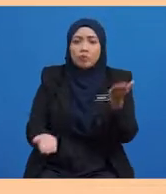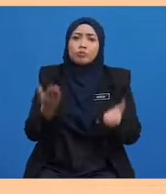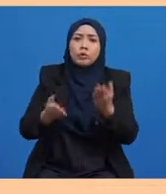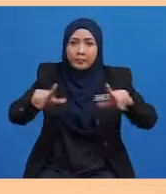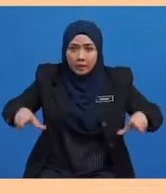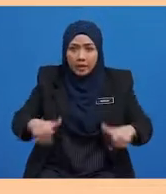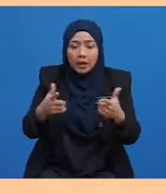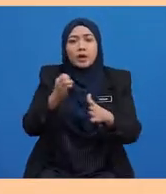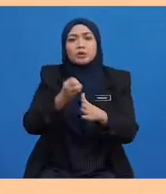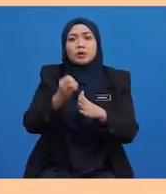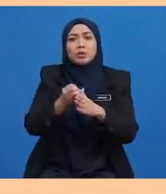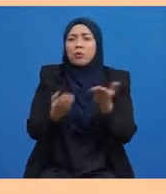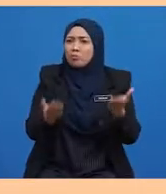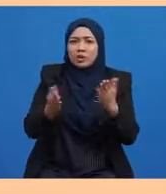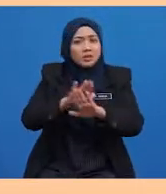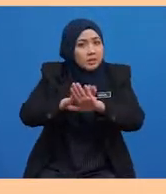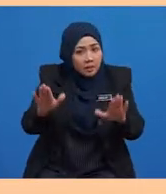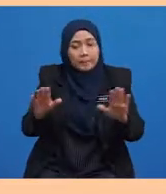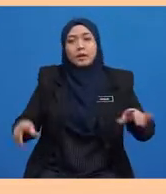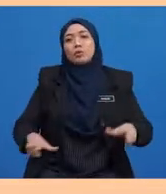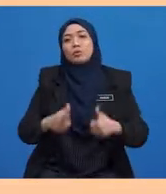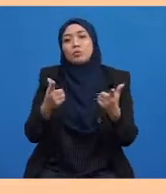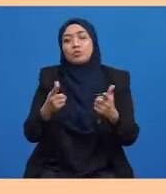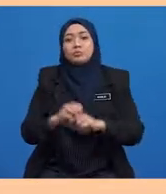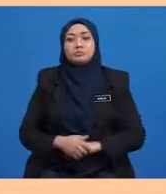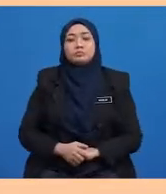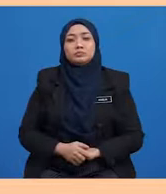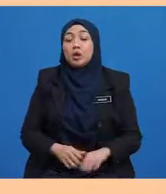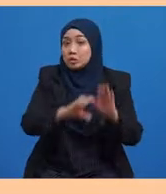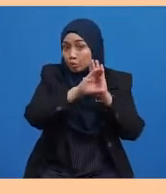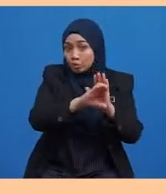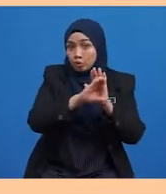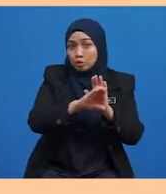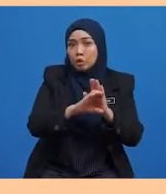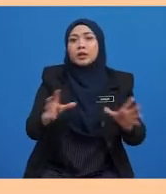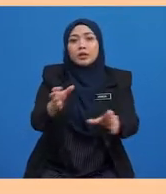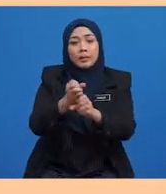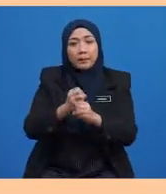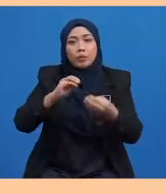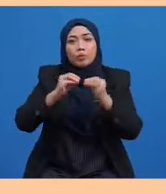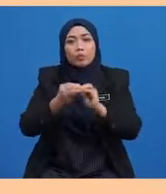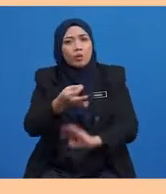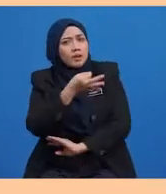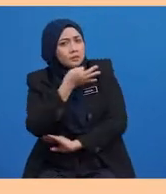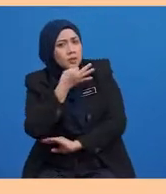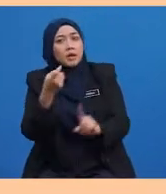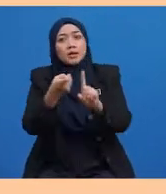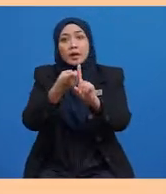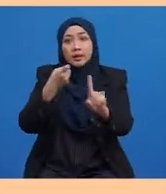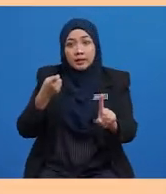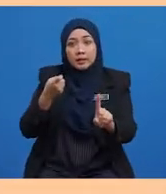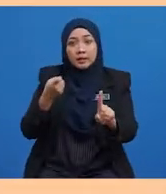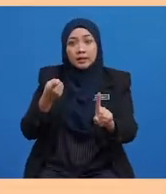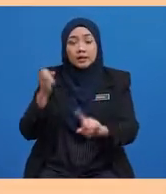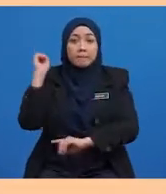mungkin berlaku atau mungkin tidak berlaku. Contohnya, mendapat nombor ganjil daripada